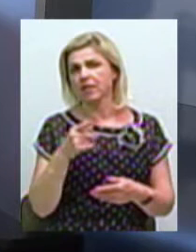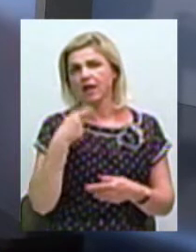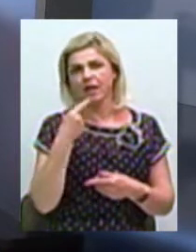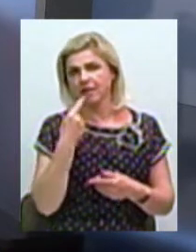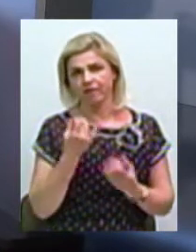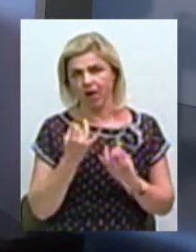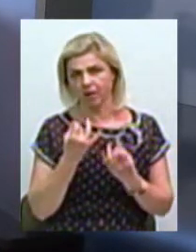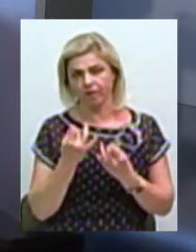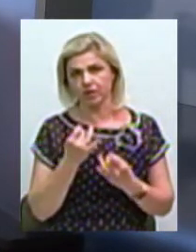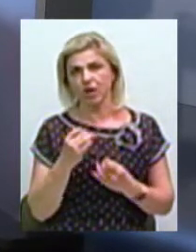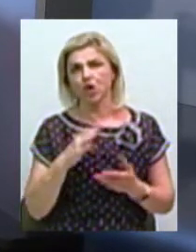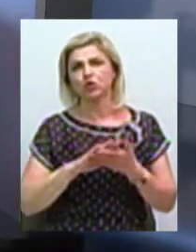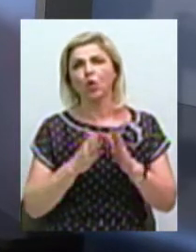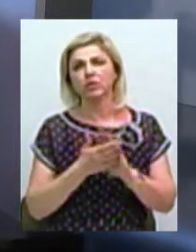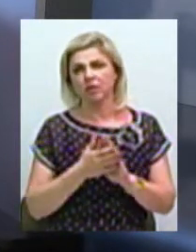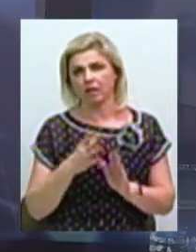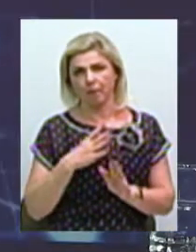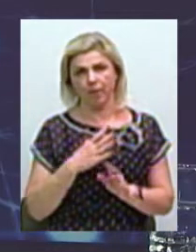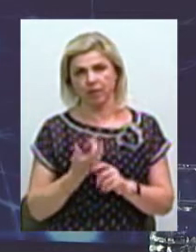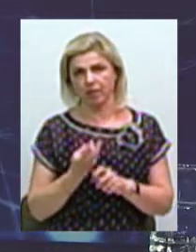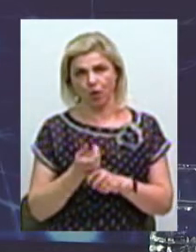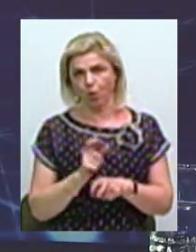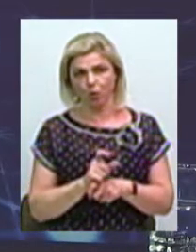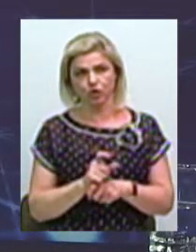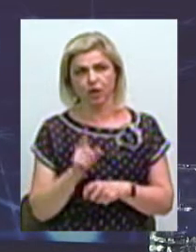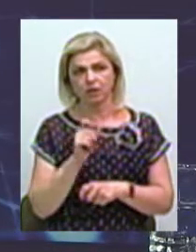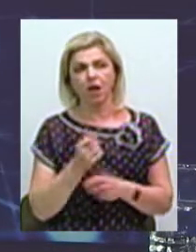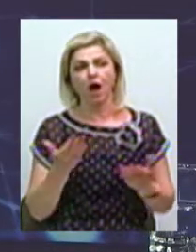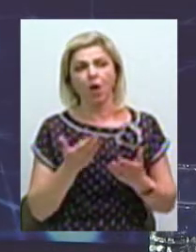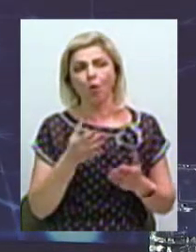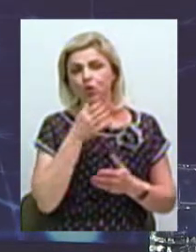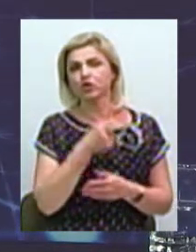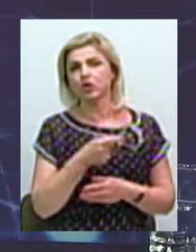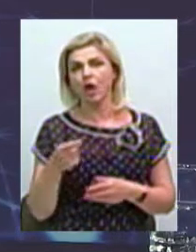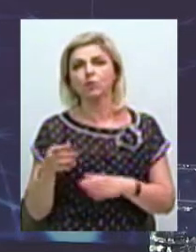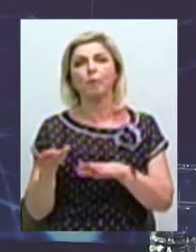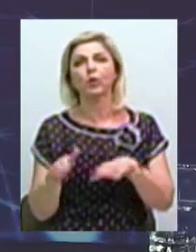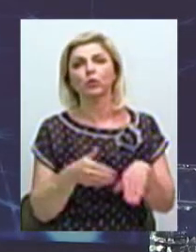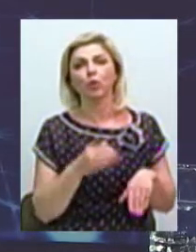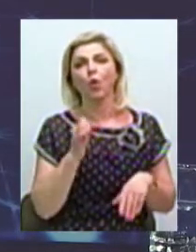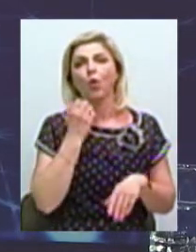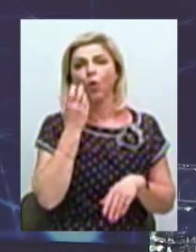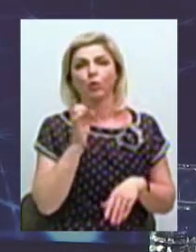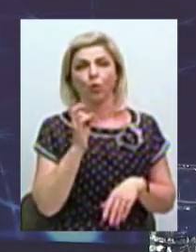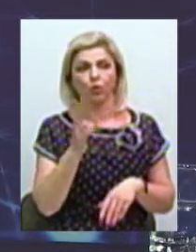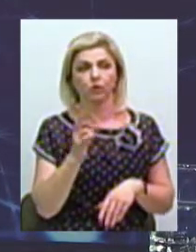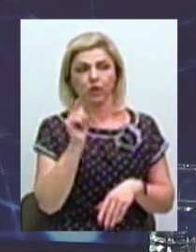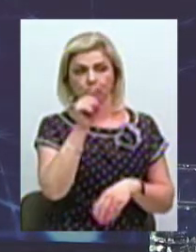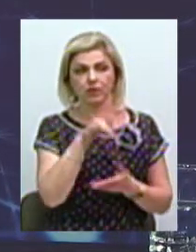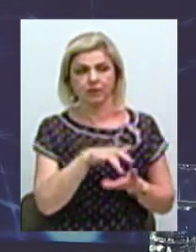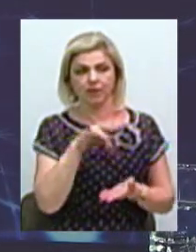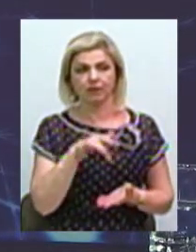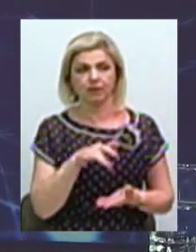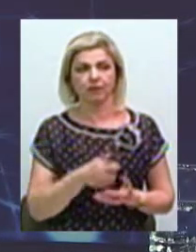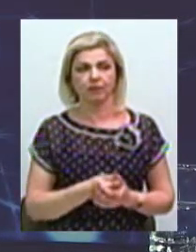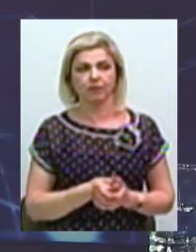вот такой. Состояние уже было не очень. А это сколько часу минуло, когда он пошел до центра? Да, наверное,